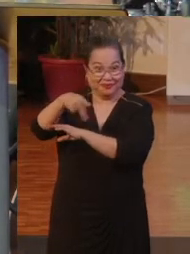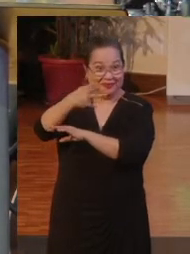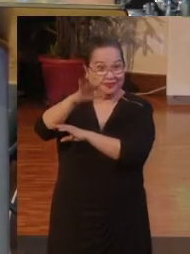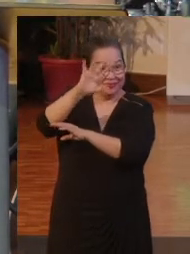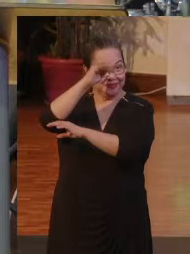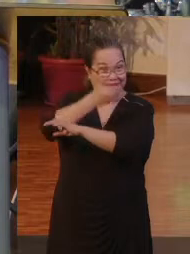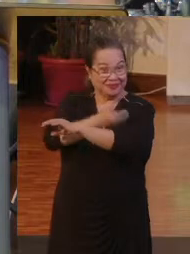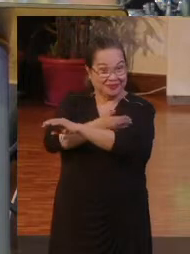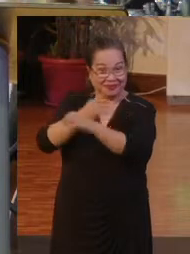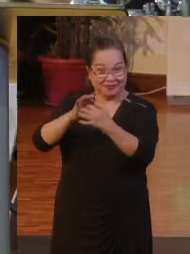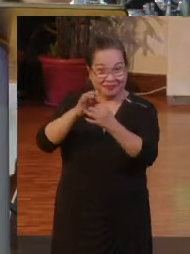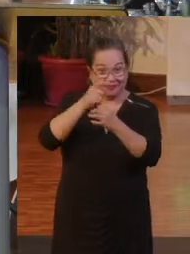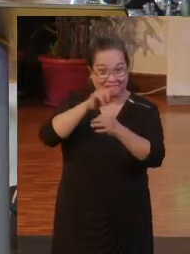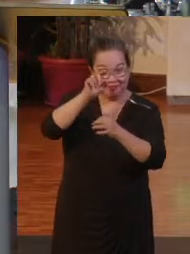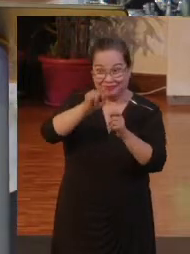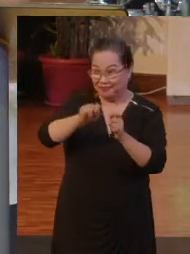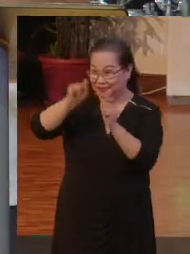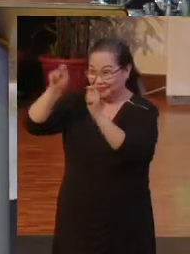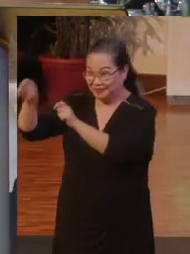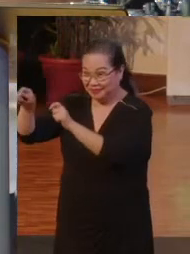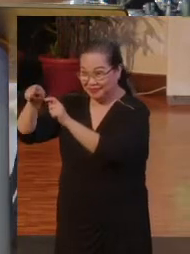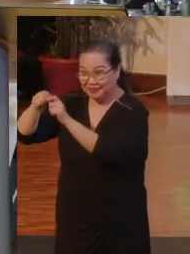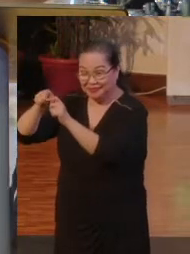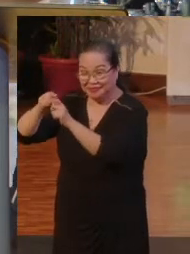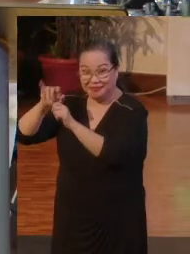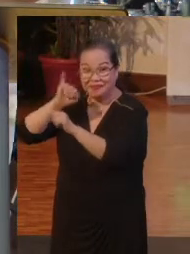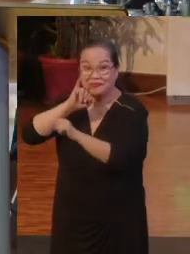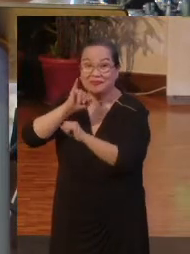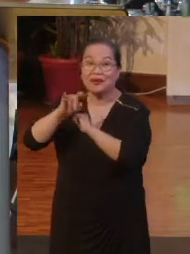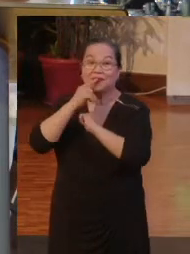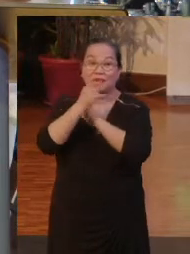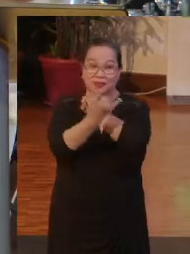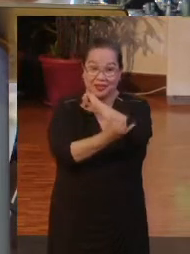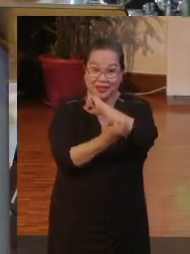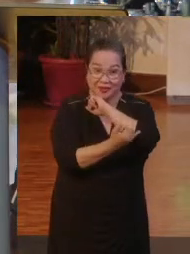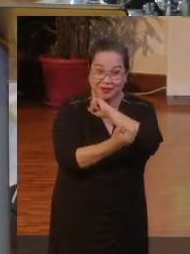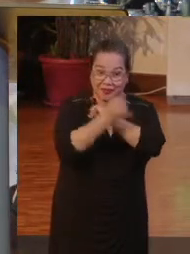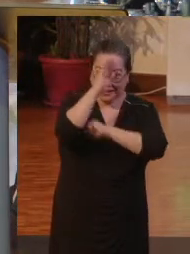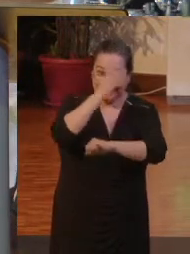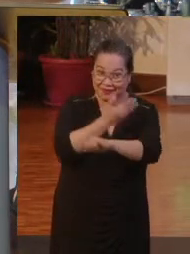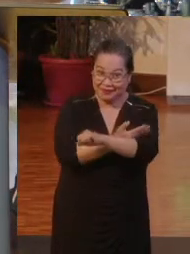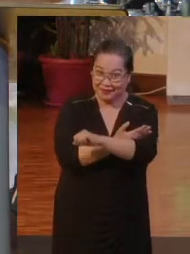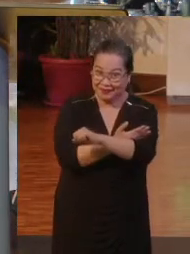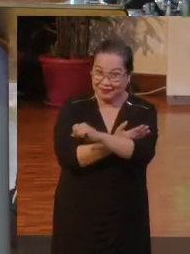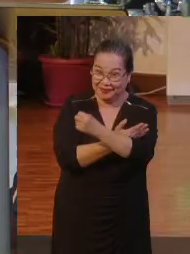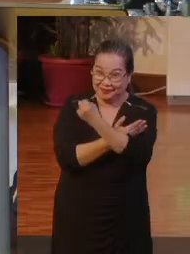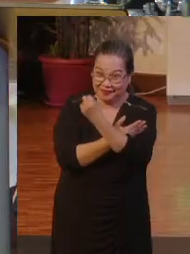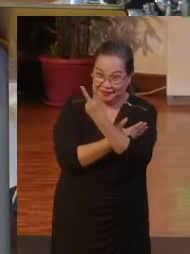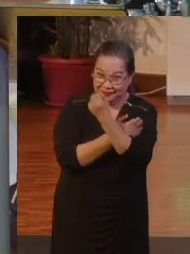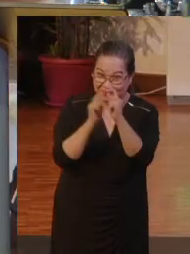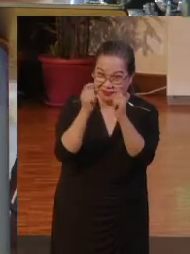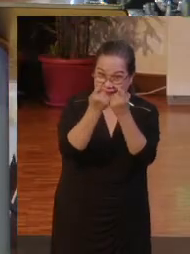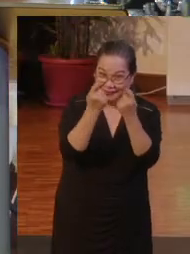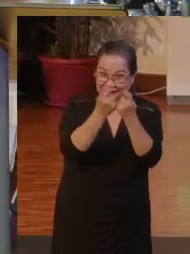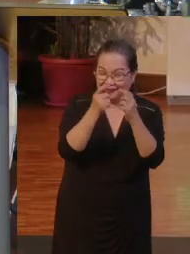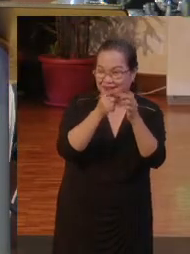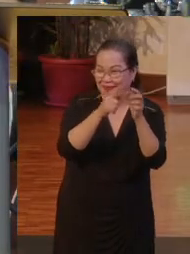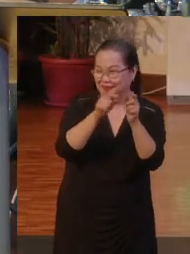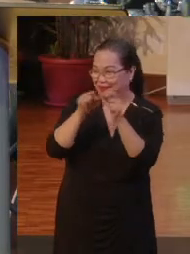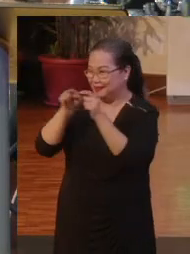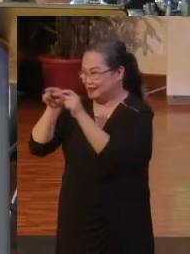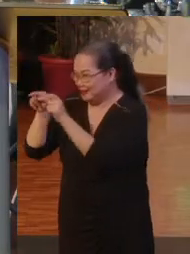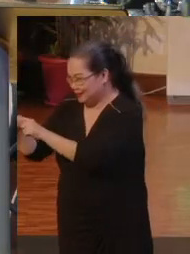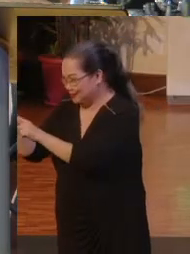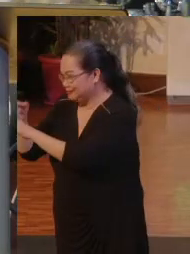Si Joseph na anak ni Israel. At siya ang naging daan upang sila ay